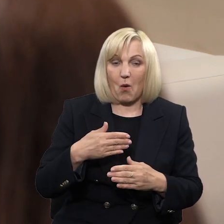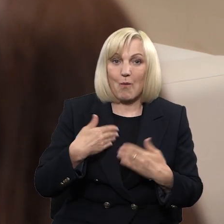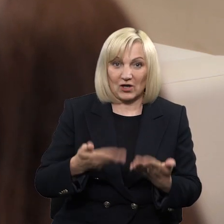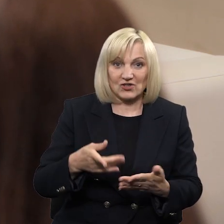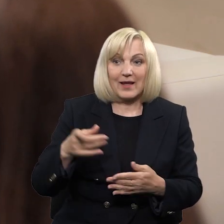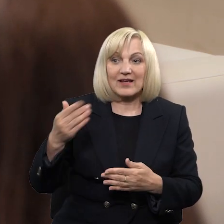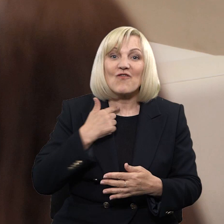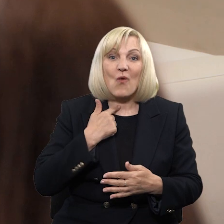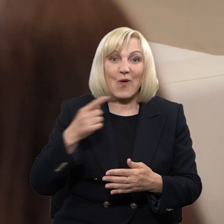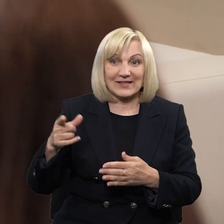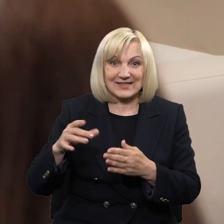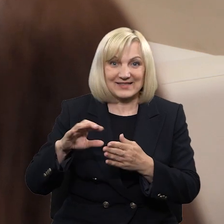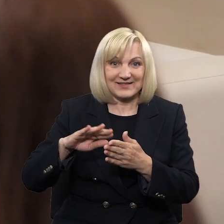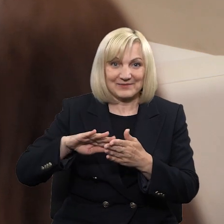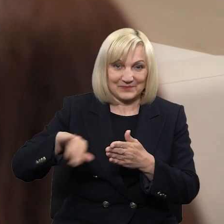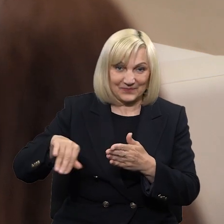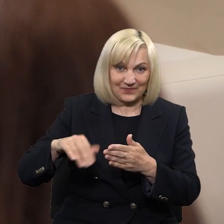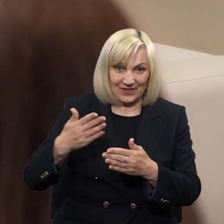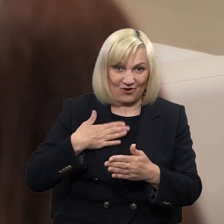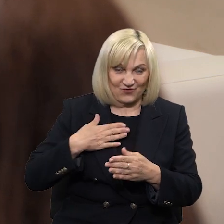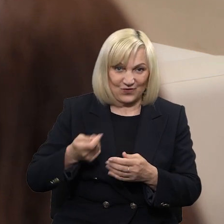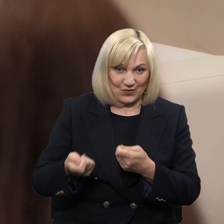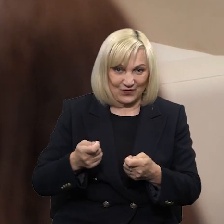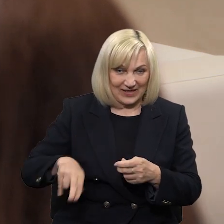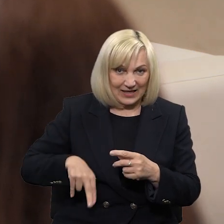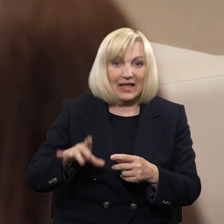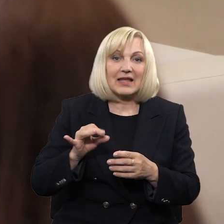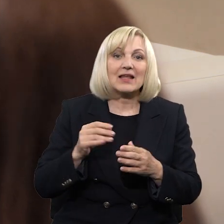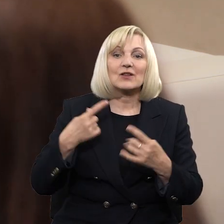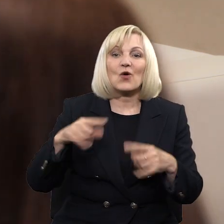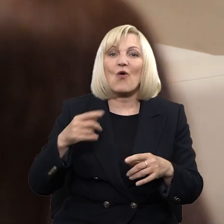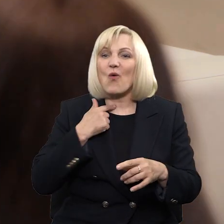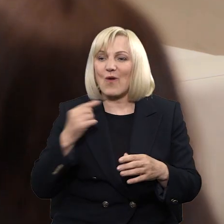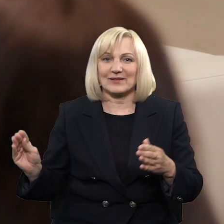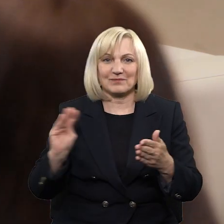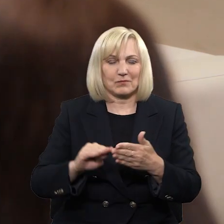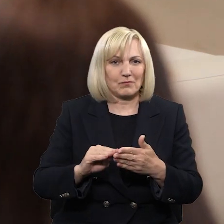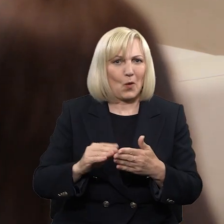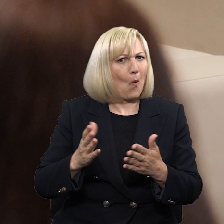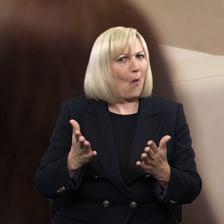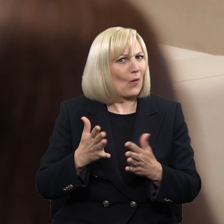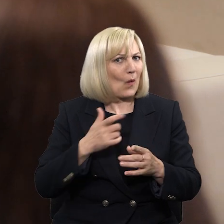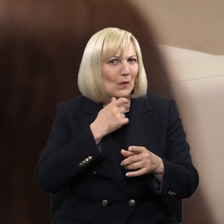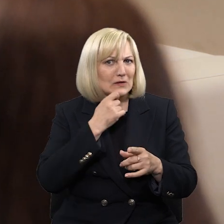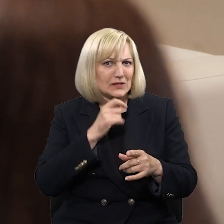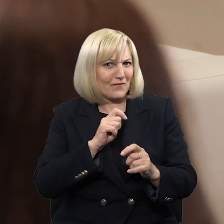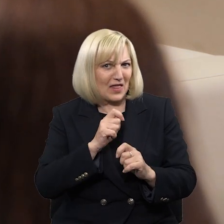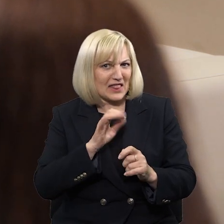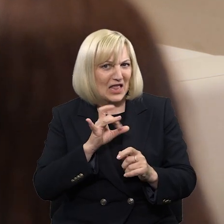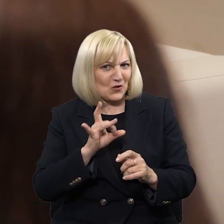вырезали его голос и наложили на рассказ об одном и наш об одном из наших проектов и комментарий был какой красивый